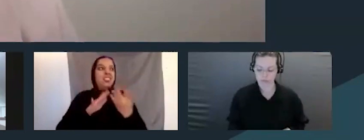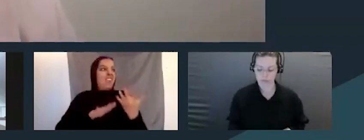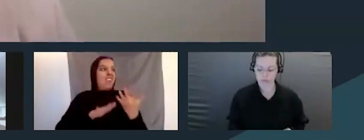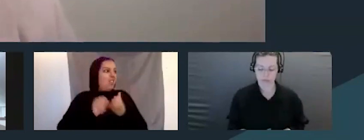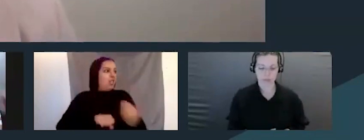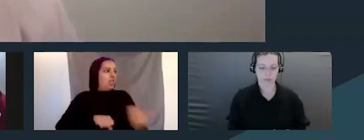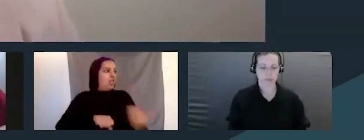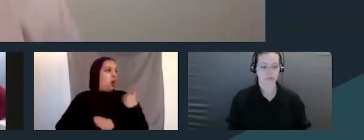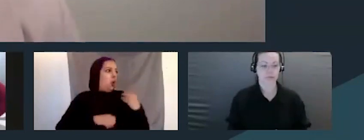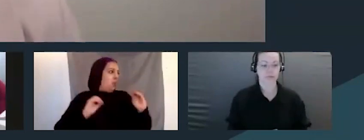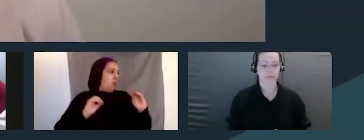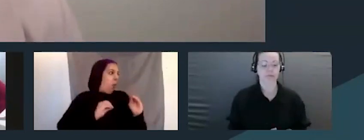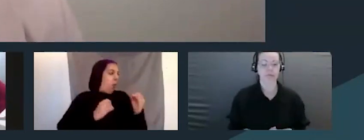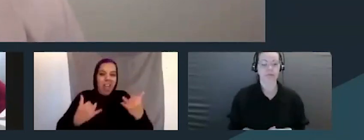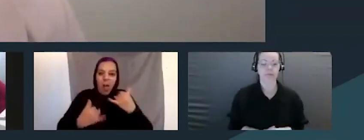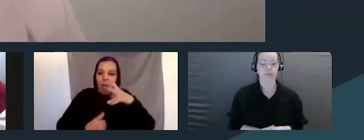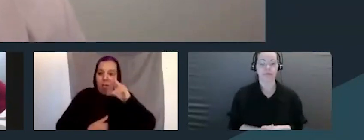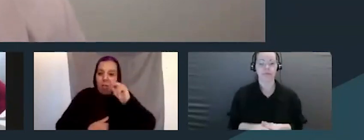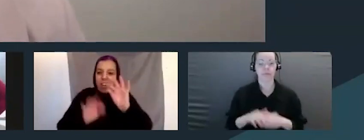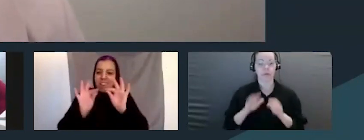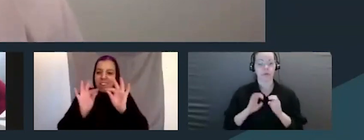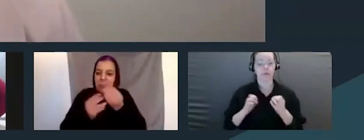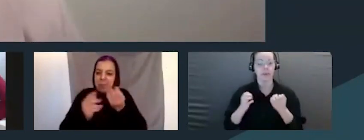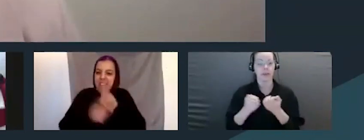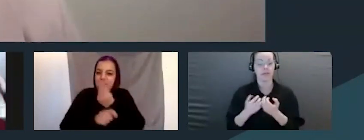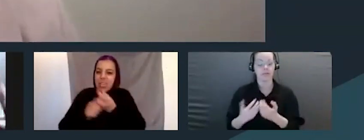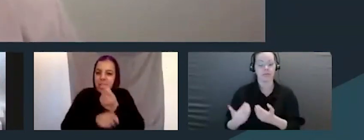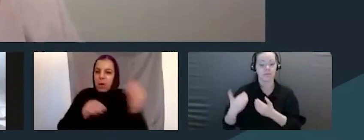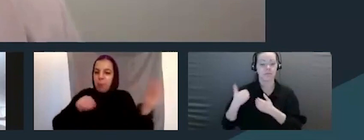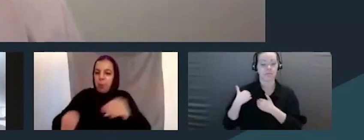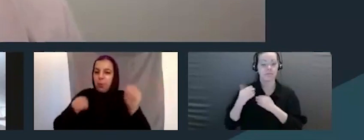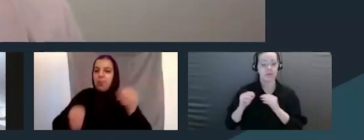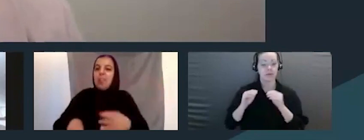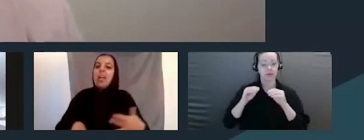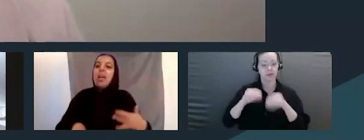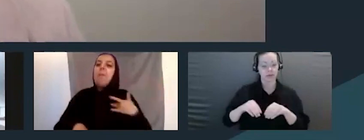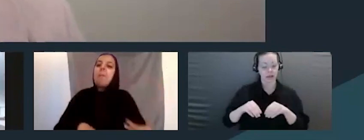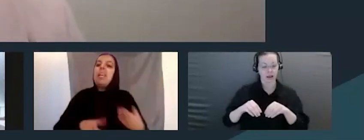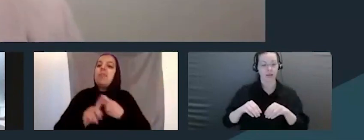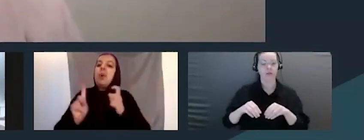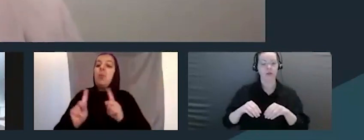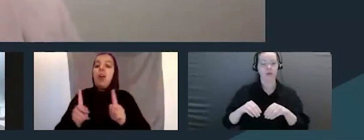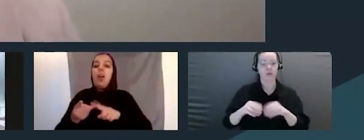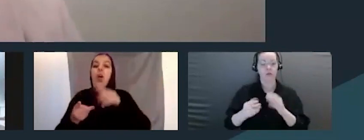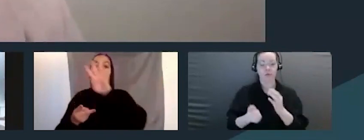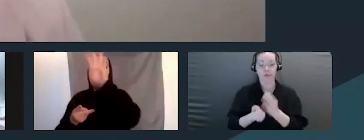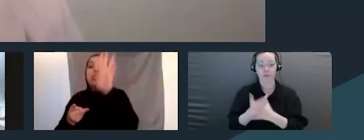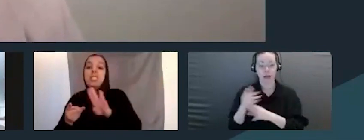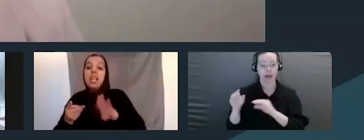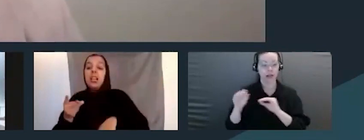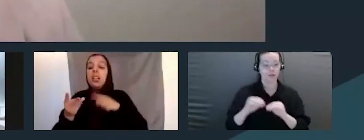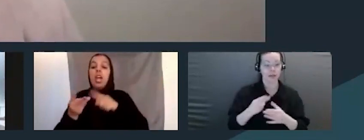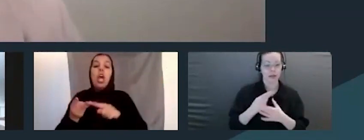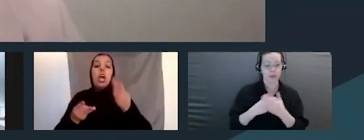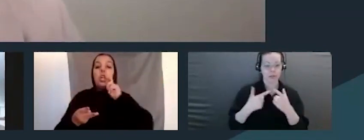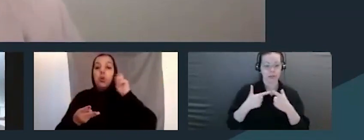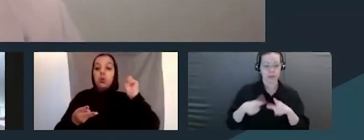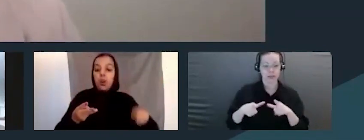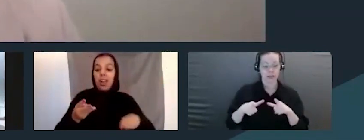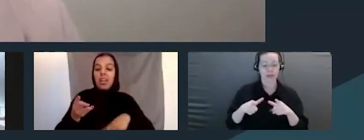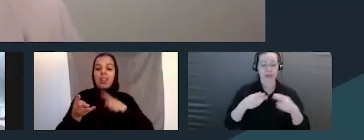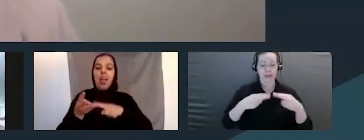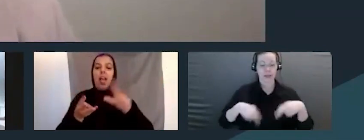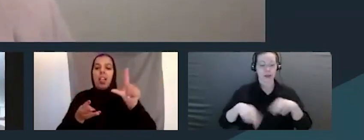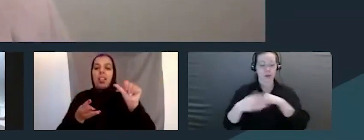un certain nombre de familles. Pas mal de familles viennent du Brésil, de la Tavie, de l'Ukraine. Et donc, il y a beaucoup